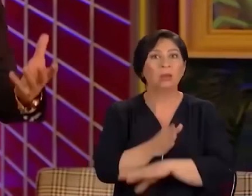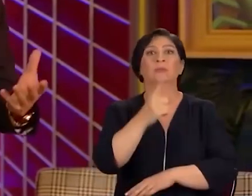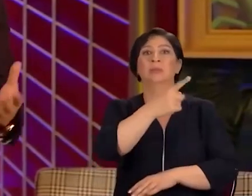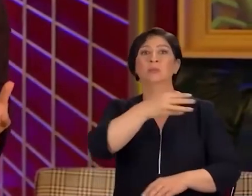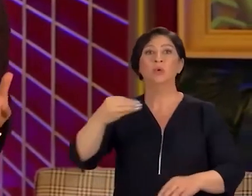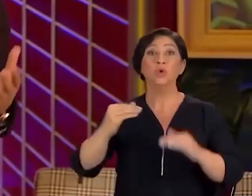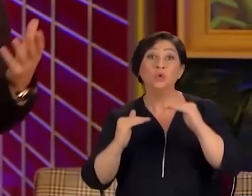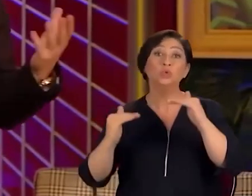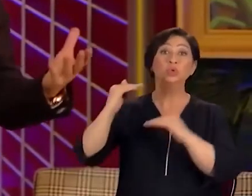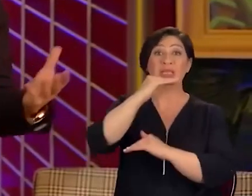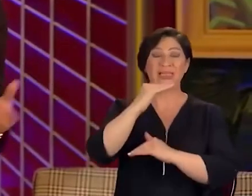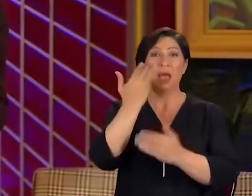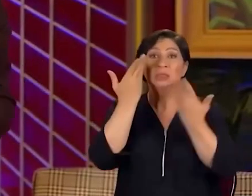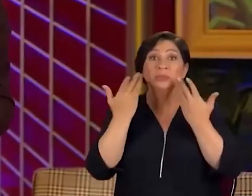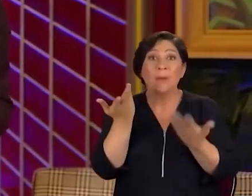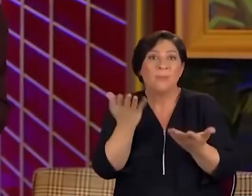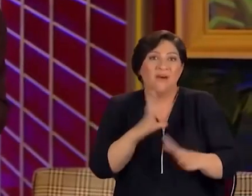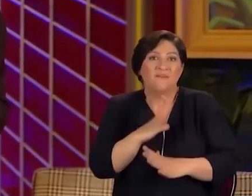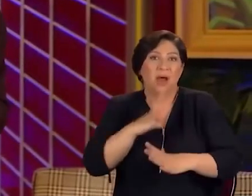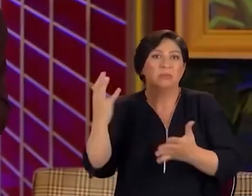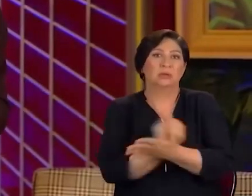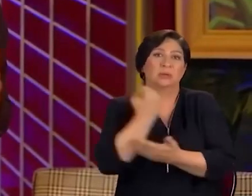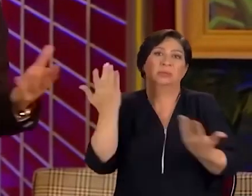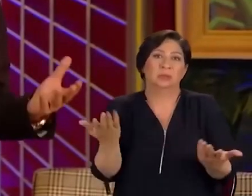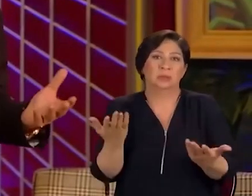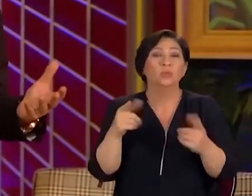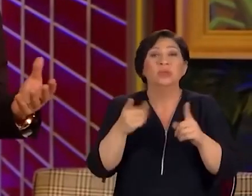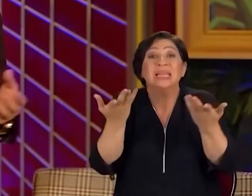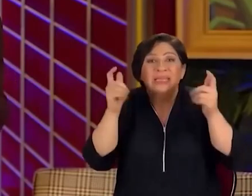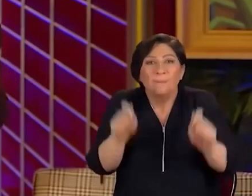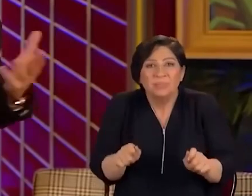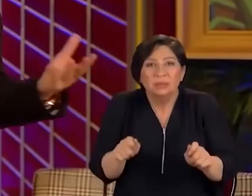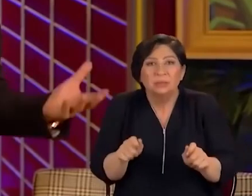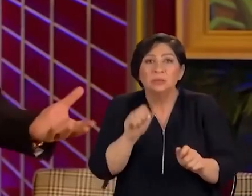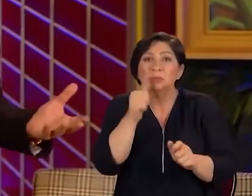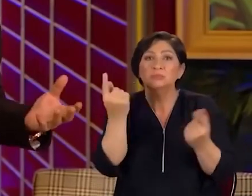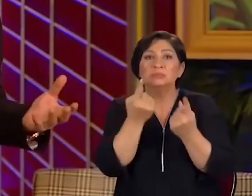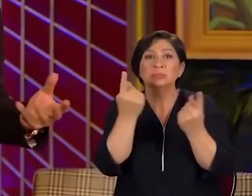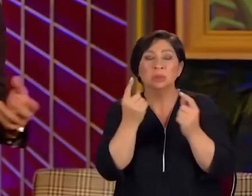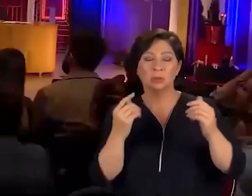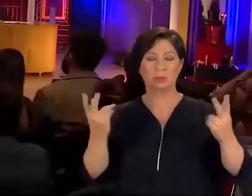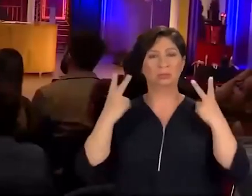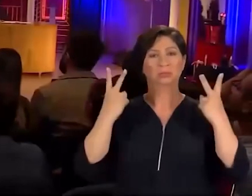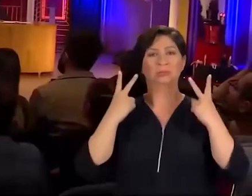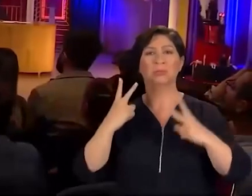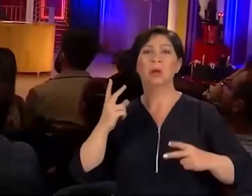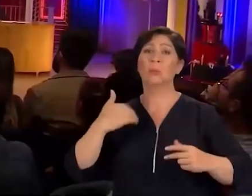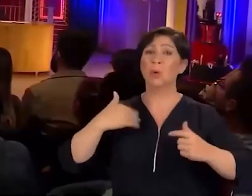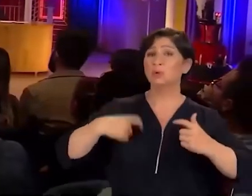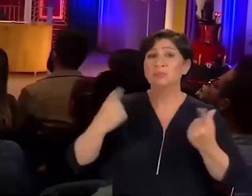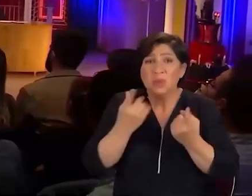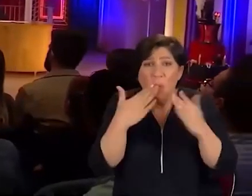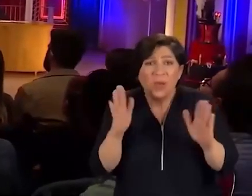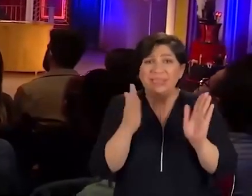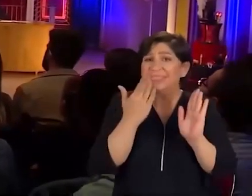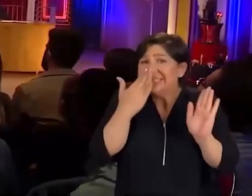1 milyonun üzerinde bir izlenme elde ettik. Bunu da nasıl yaptık? Hiçbir üstünlük taslamadan, hiçbir özelliğimiz